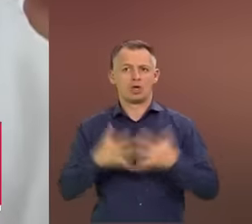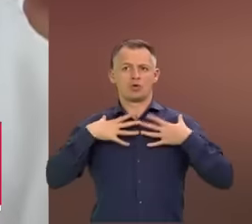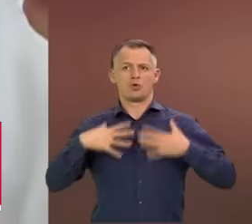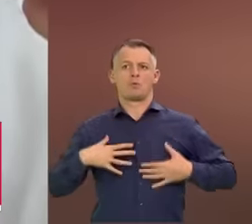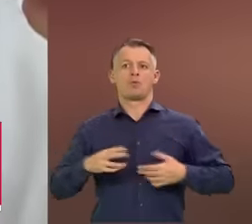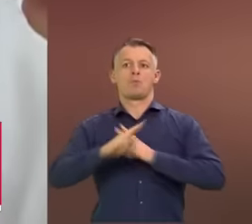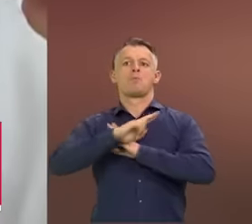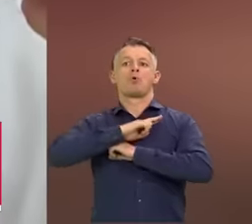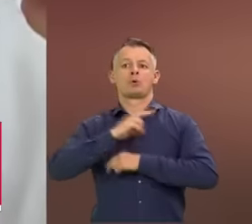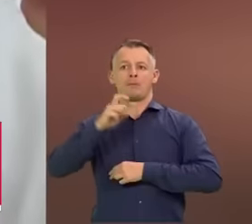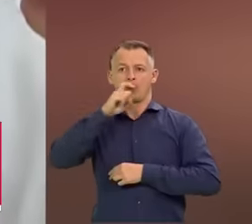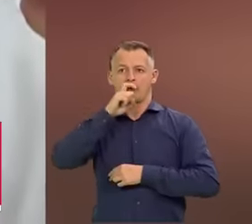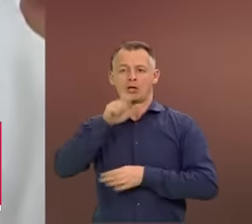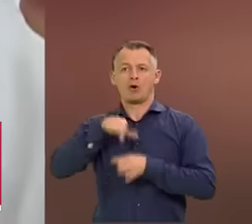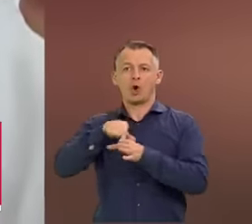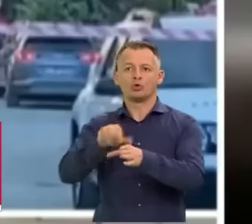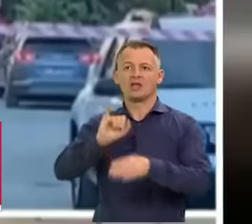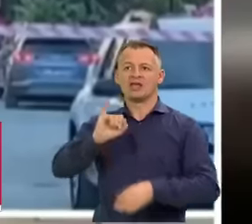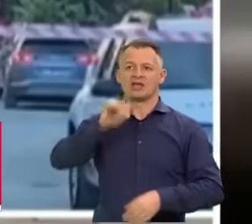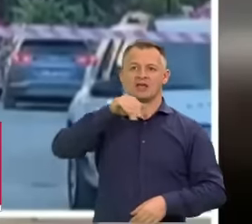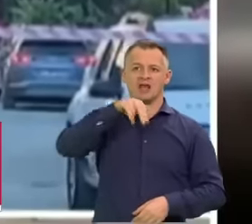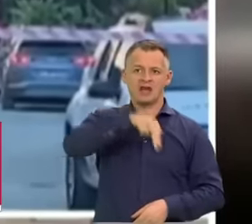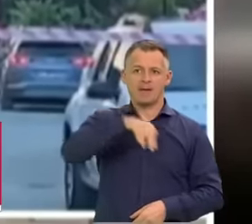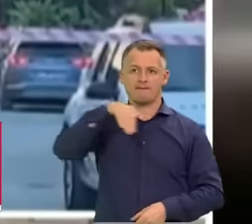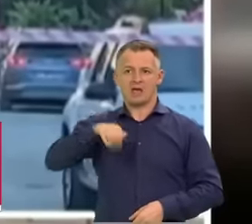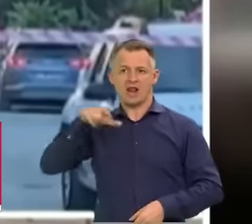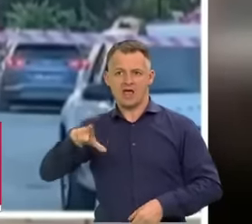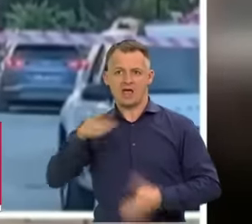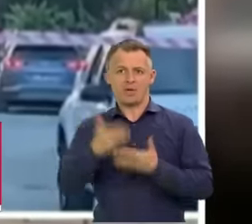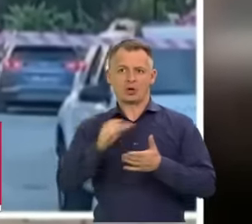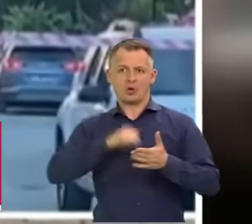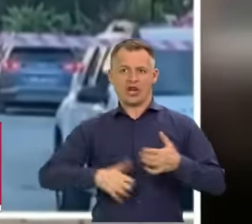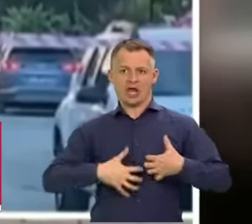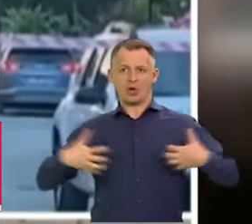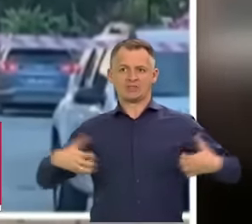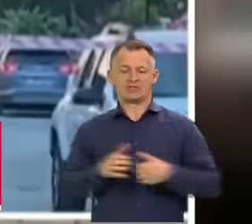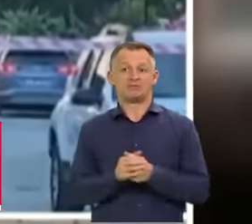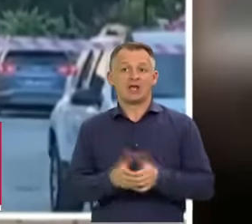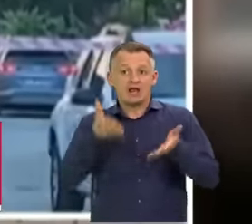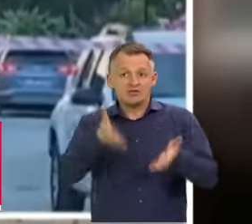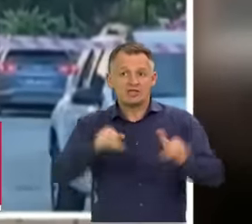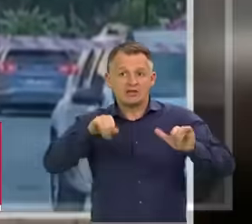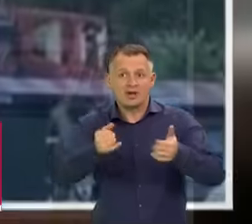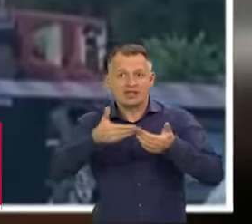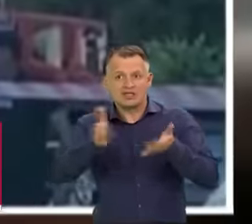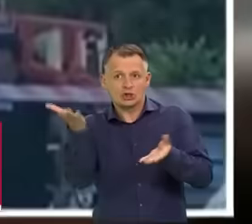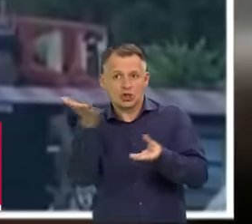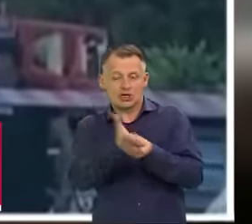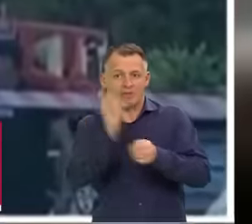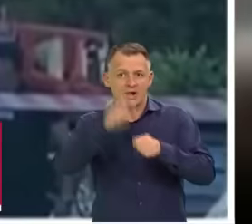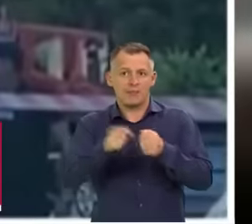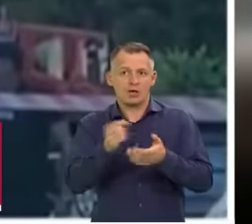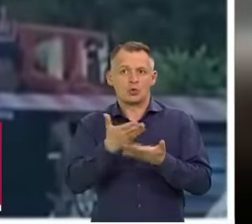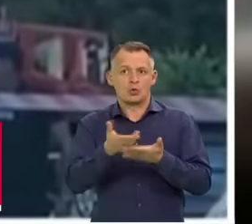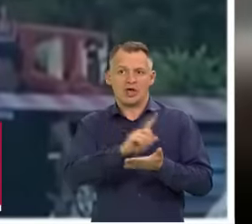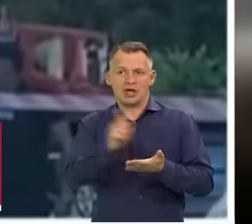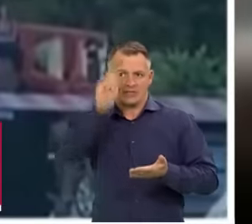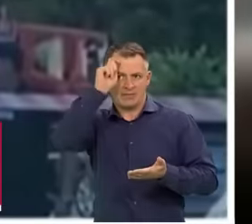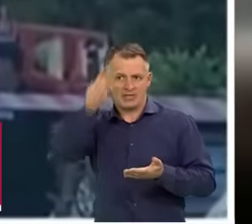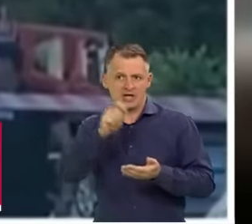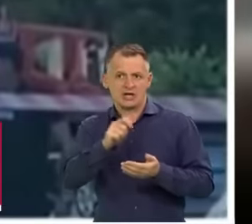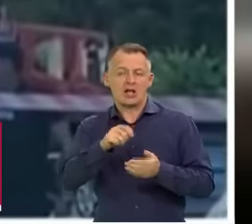a fost dus la INML pentru necropsie. În acest caz a fost deschis un dosar penal pentru omor, nerespectarea regimului armelor și